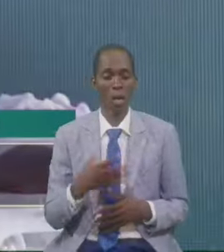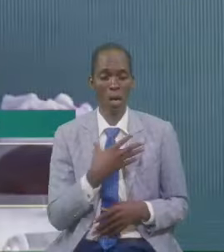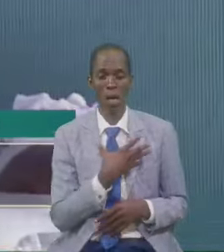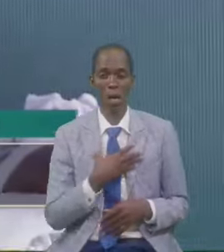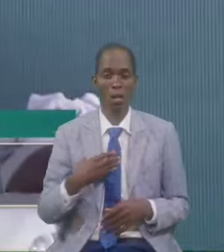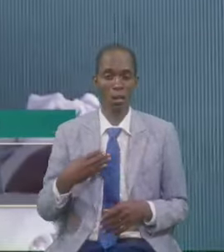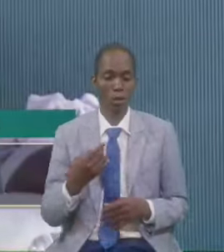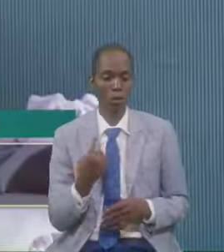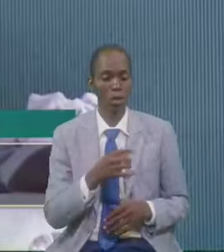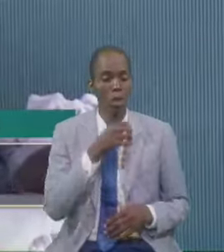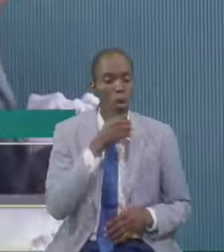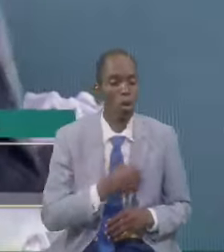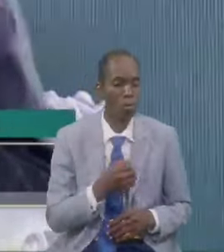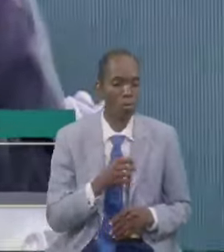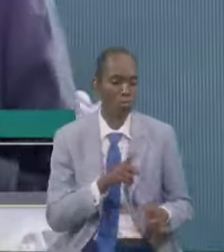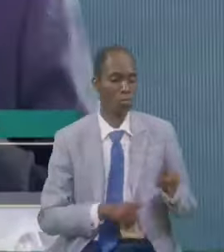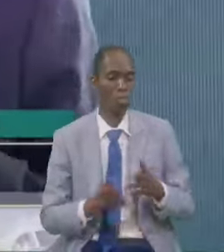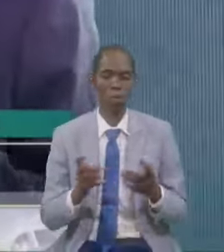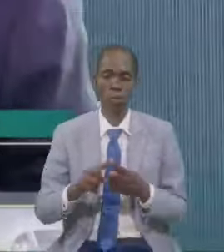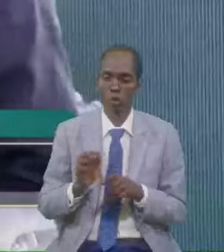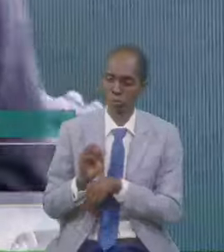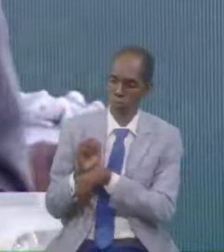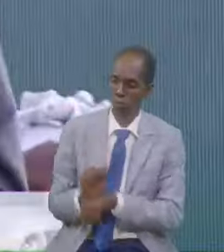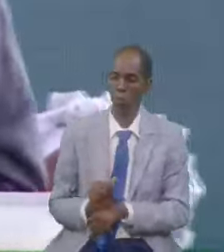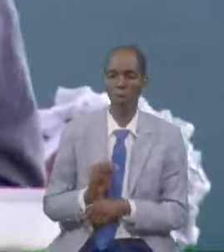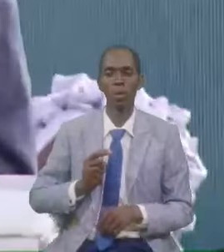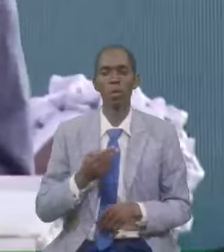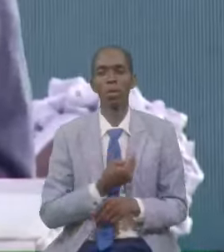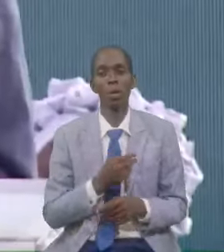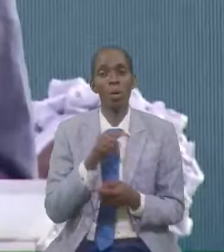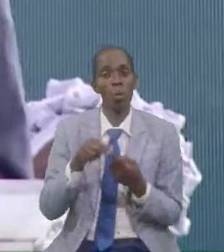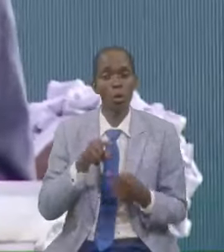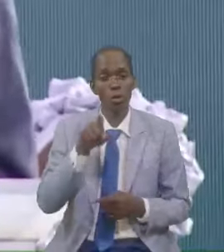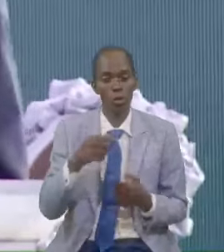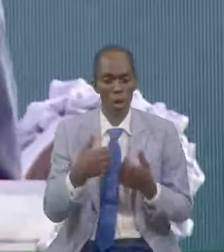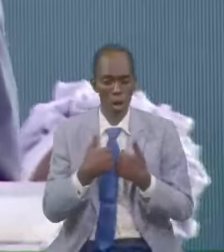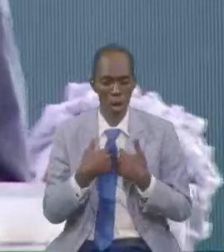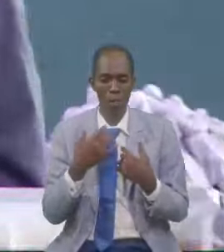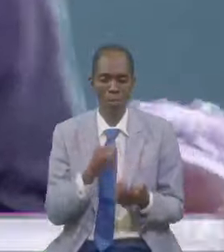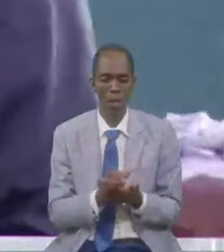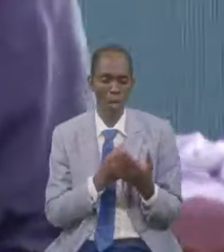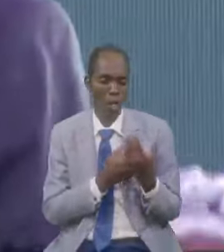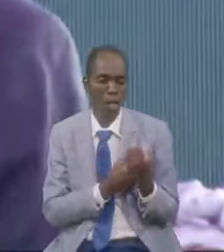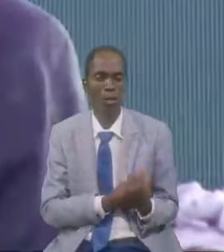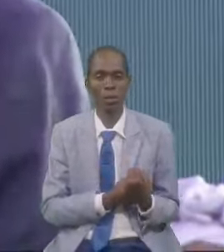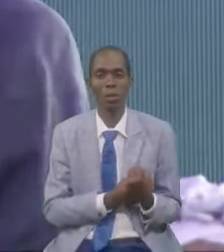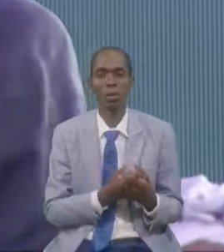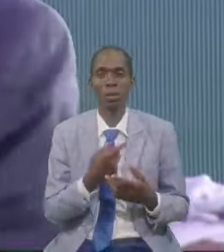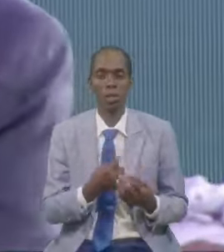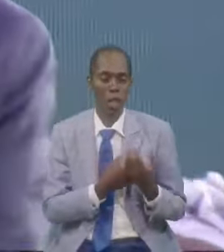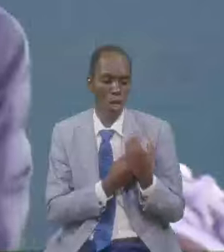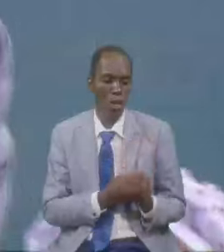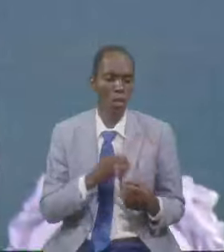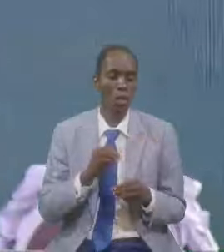us. వారు మనల్ని ఆపేద్దాం అనుకుంటారు. But when you have the courage. ఆ ధైర్యం ఎక్కడి నుంచి రావాలి? Courage in the past.